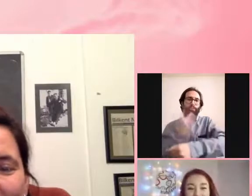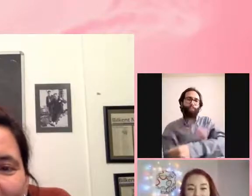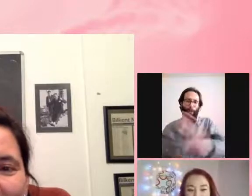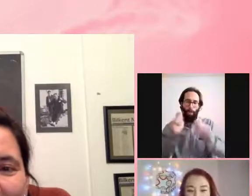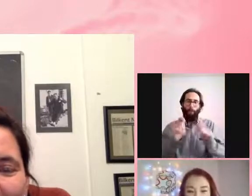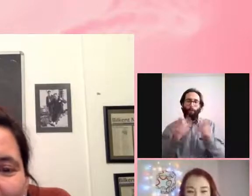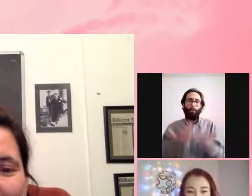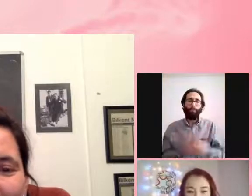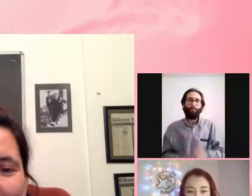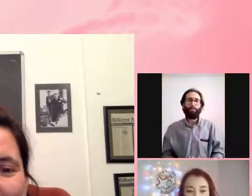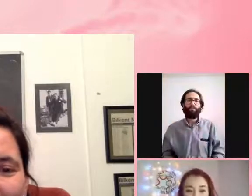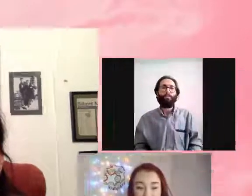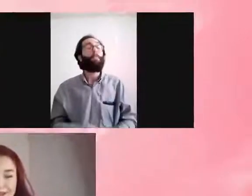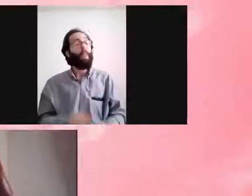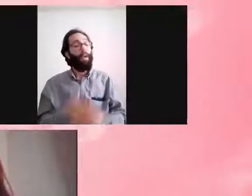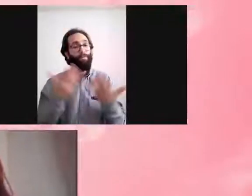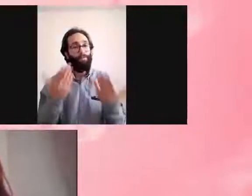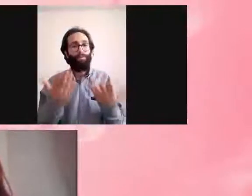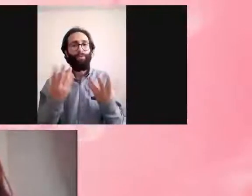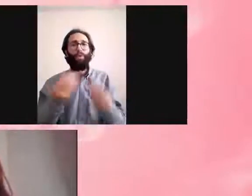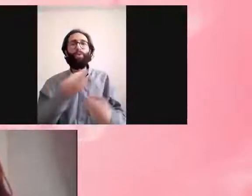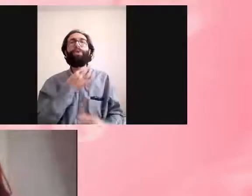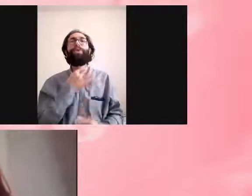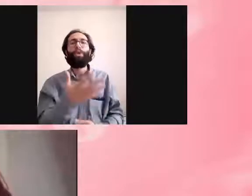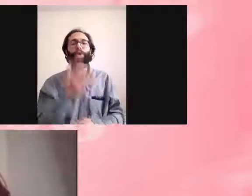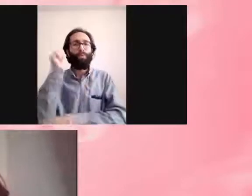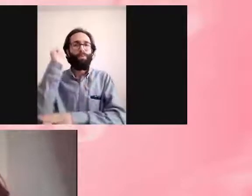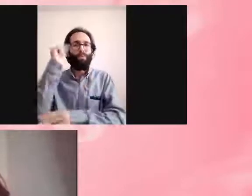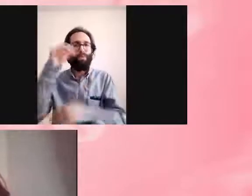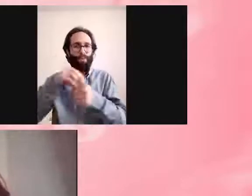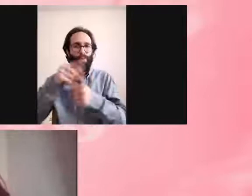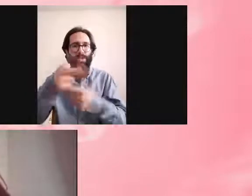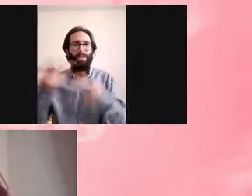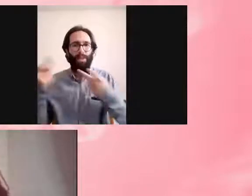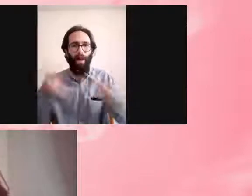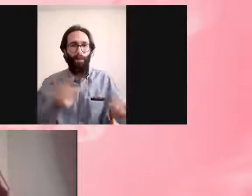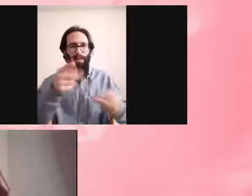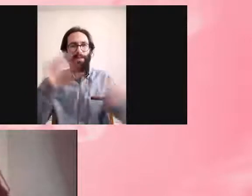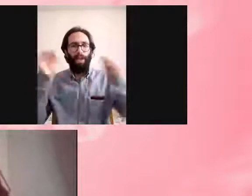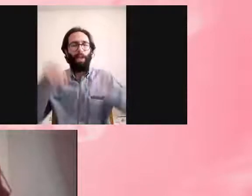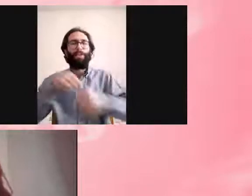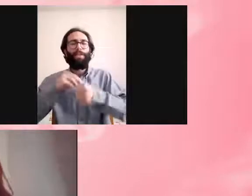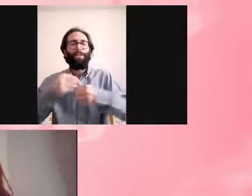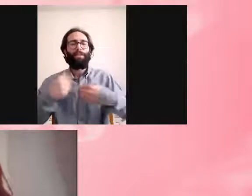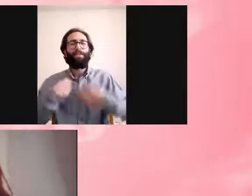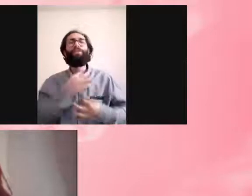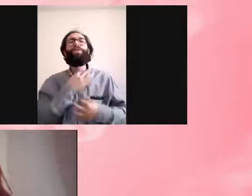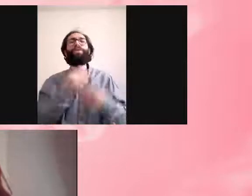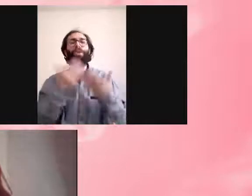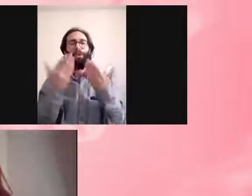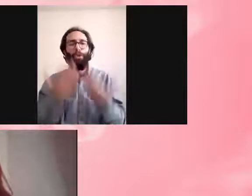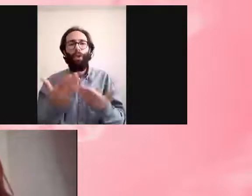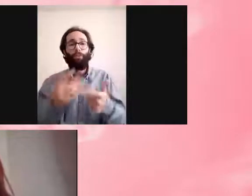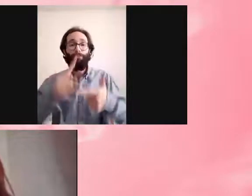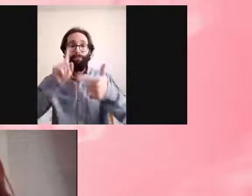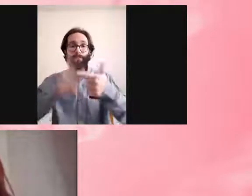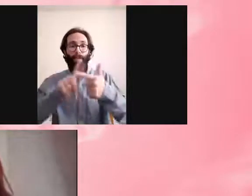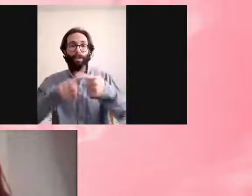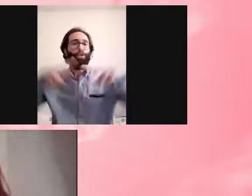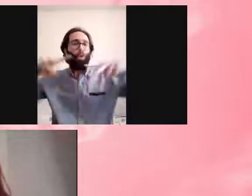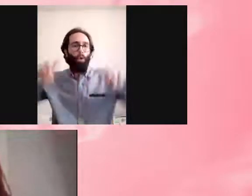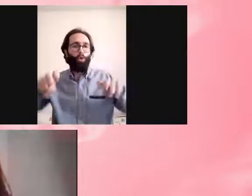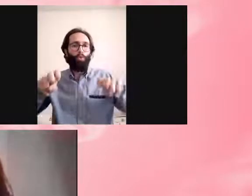ben teşekkür ederim nazik davetimizi de kabul ettiğiniz için çok teşekkür ederim minnettarım ikinci oturumumuz 15